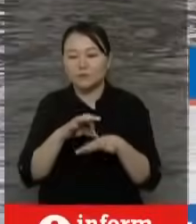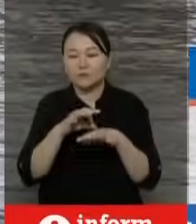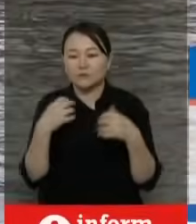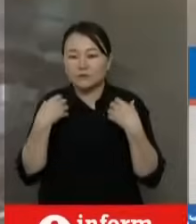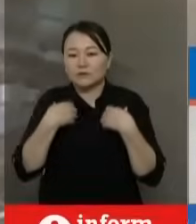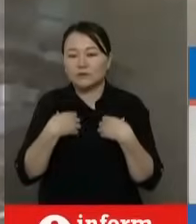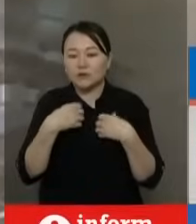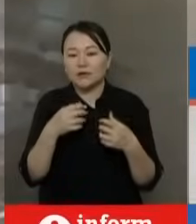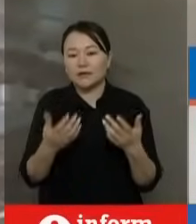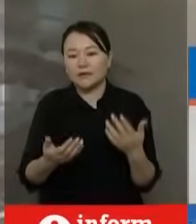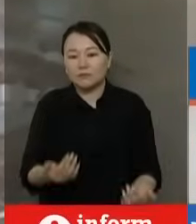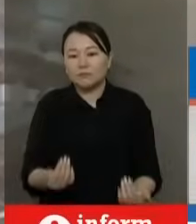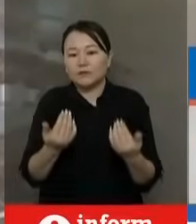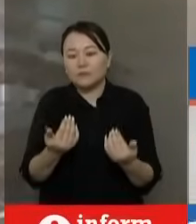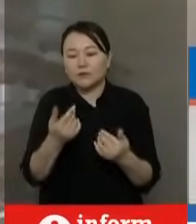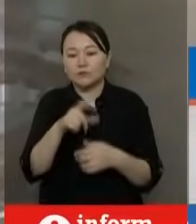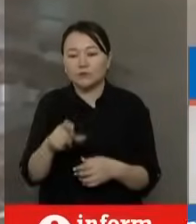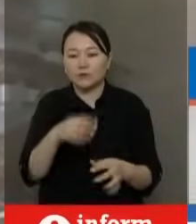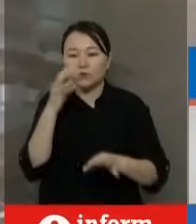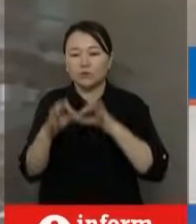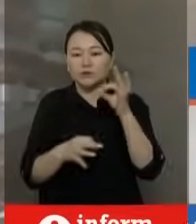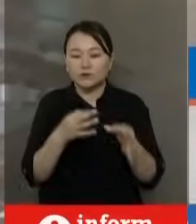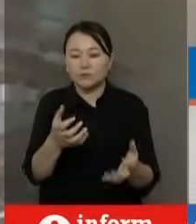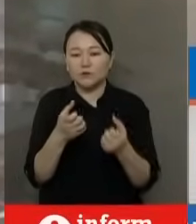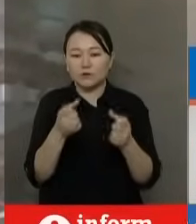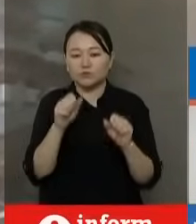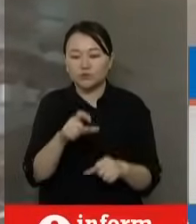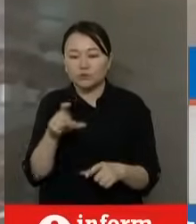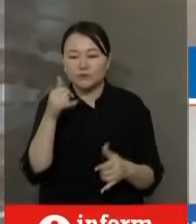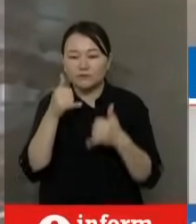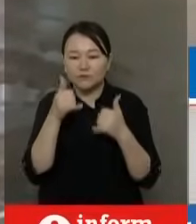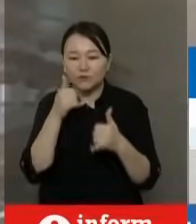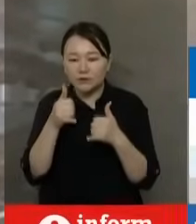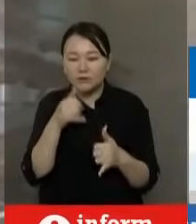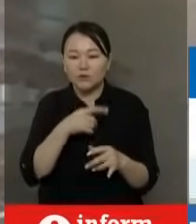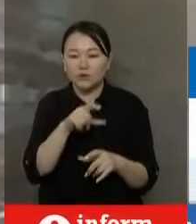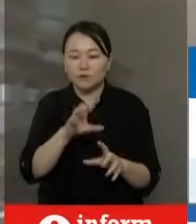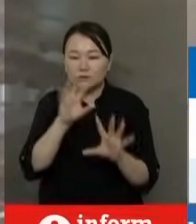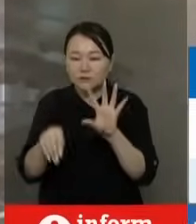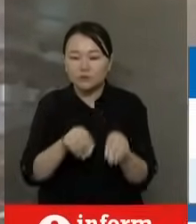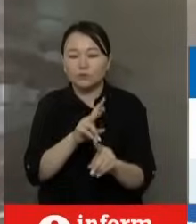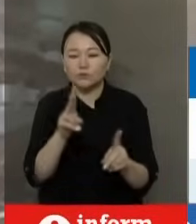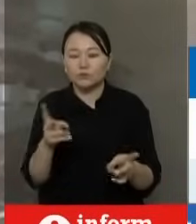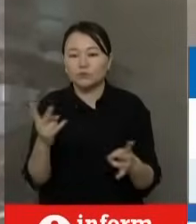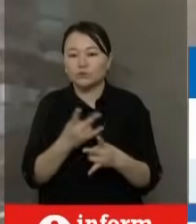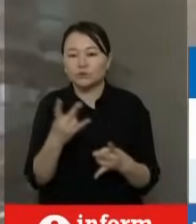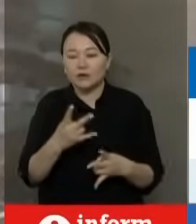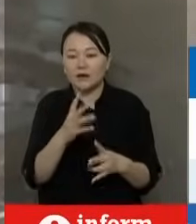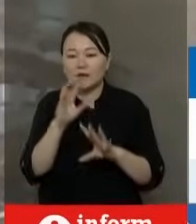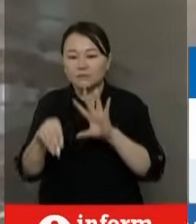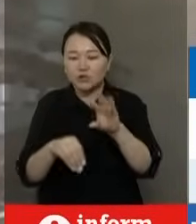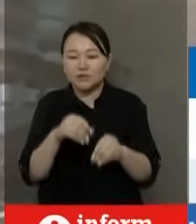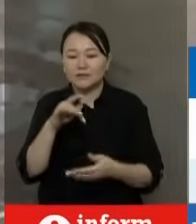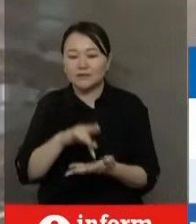себе. Организован круглосуточный штаб. Люди звонят сюда на штаб, мы размещаем людей, то есть все, кто нуждается, размещают в